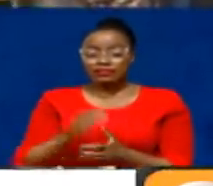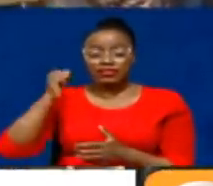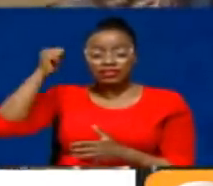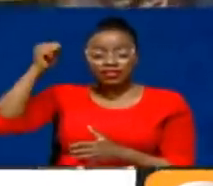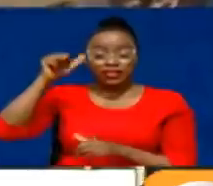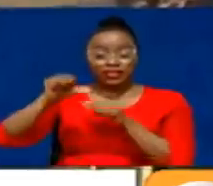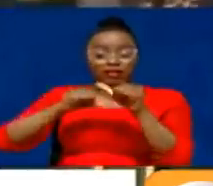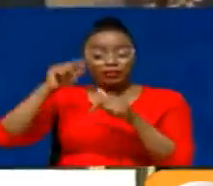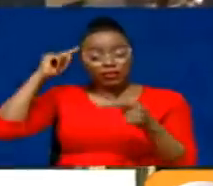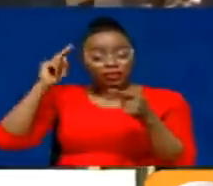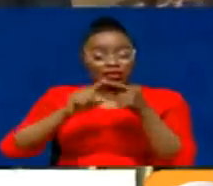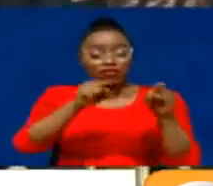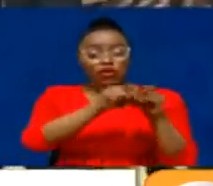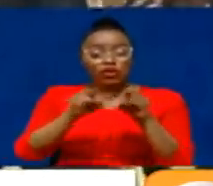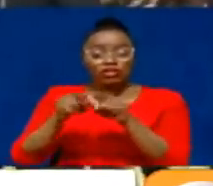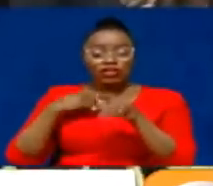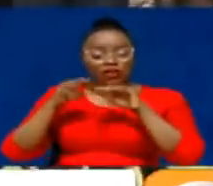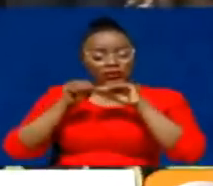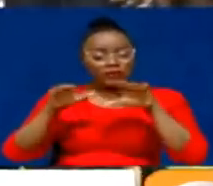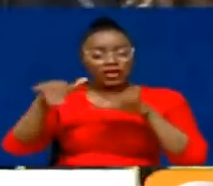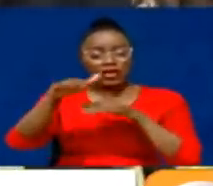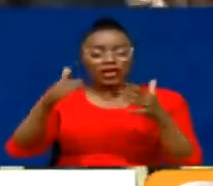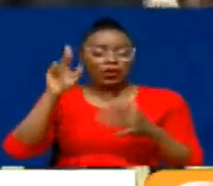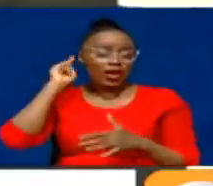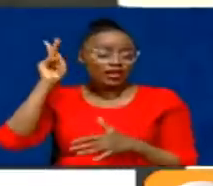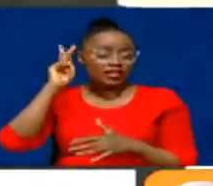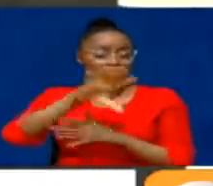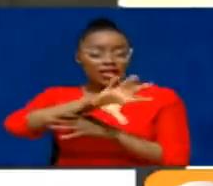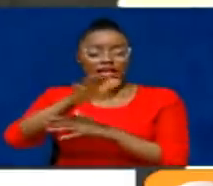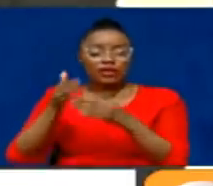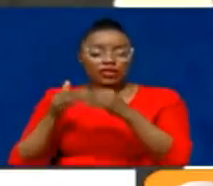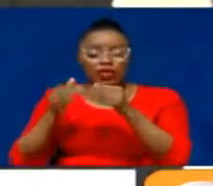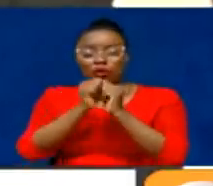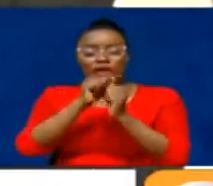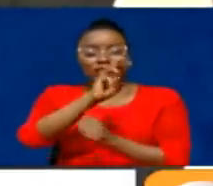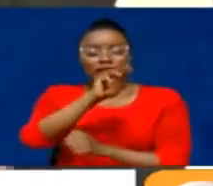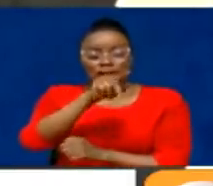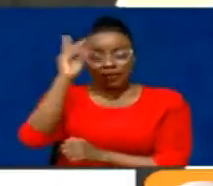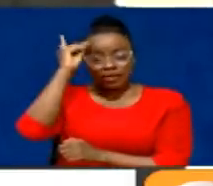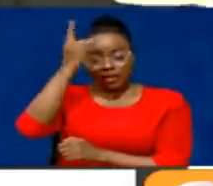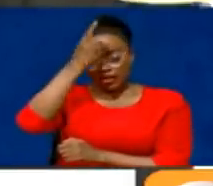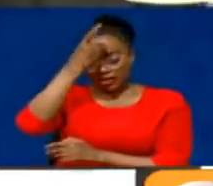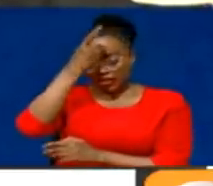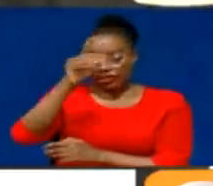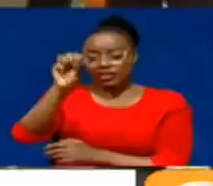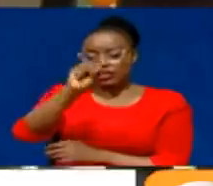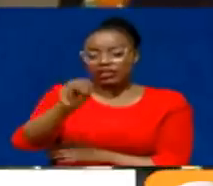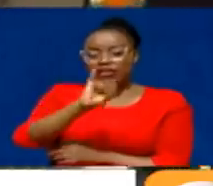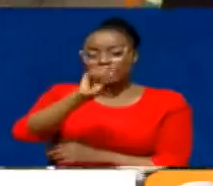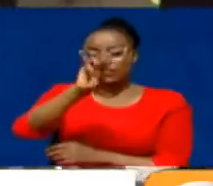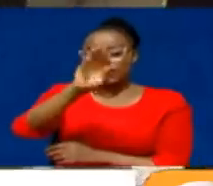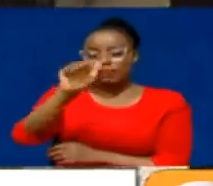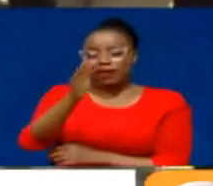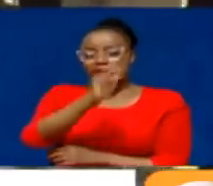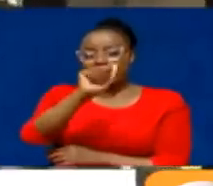Siasa za Azimio vile vile zilinoga katika kaunti ya Kisii, zikiongozwa na mbunge wa Dagoreti Kaskazini Simba Arati.